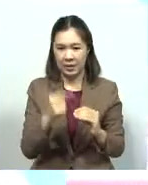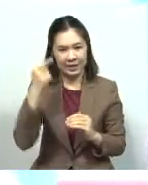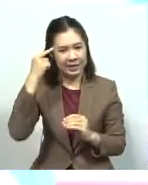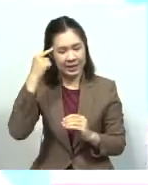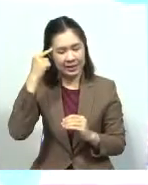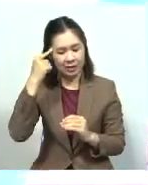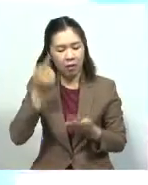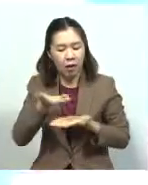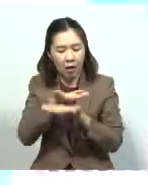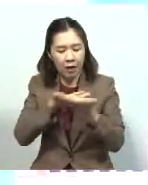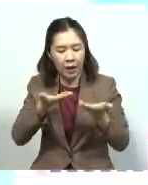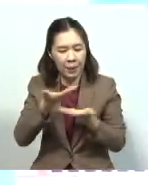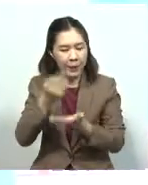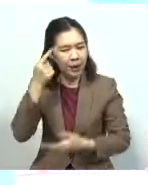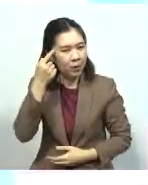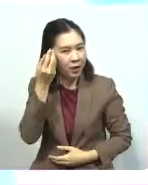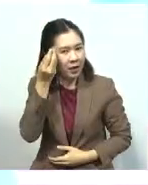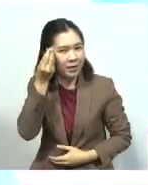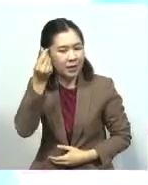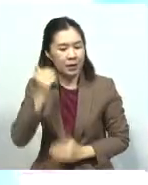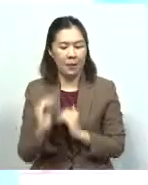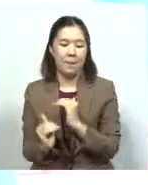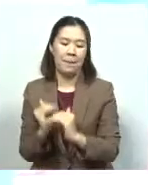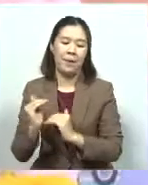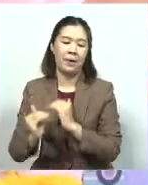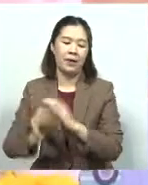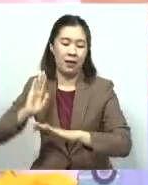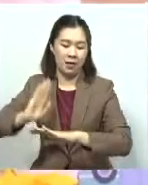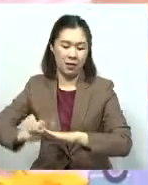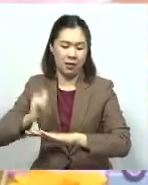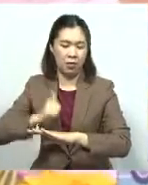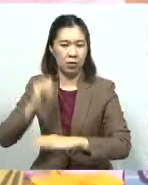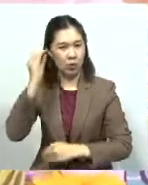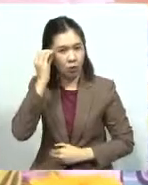ให้เกิดการแลกเปลี่ยนแนวคิดพร้อมกับพัฒนาศักยภาพแล้วก็เสริมสร้างองค์